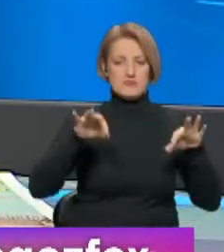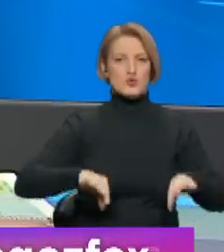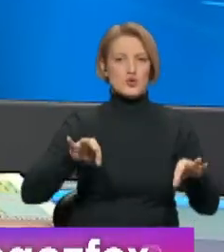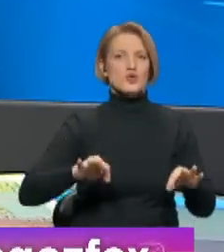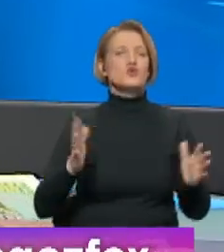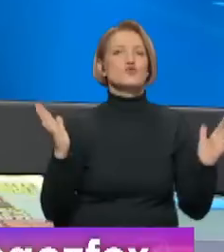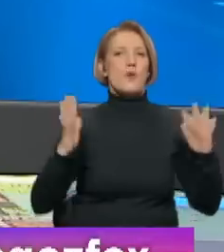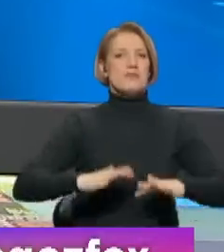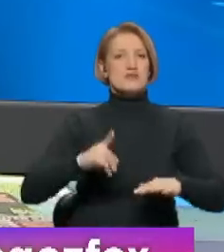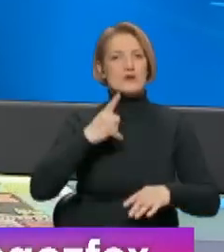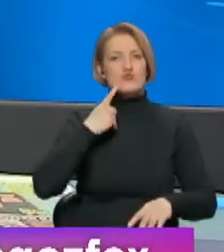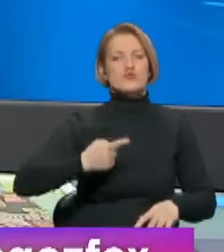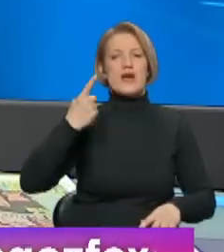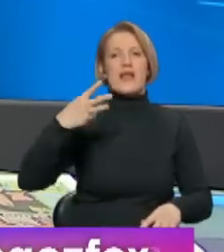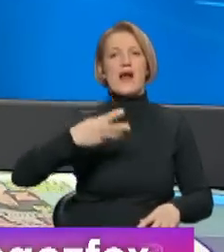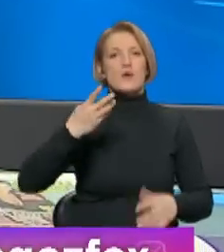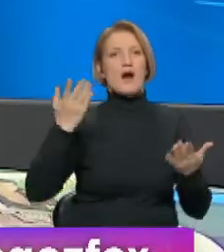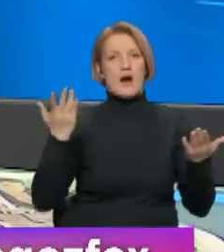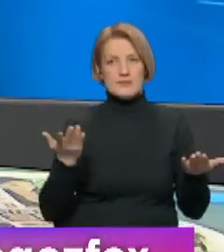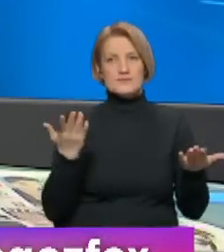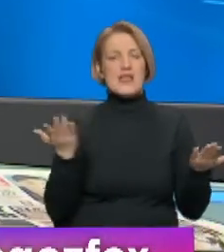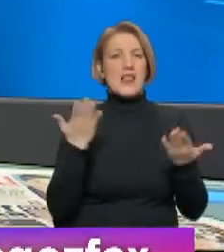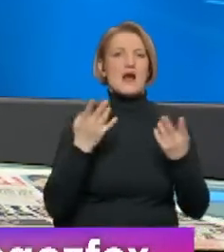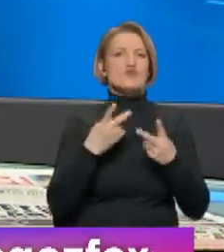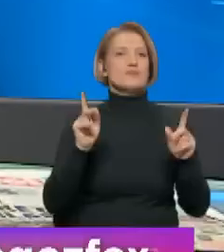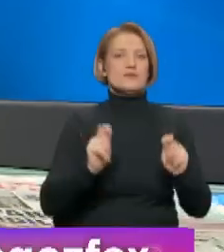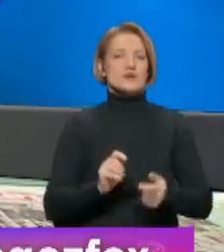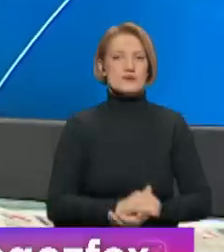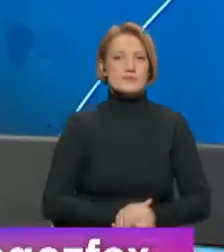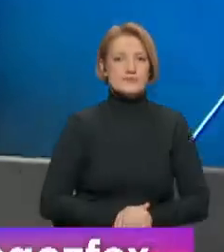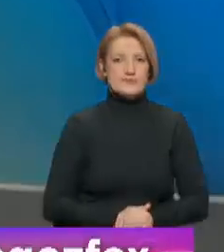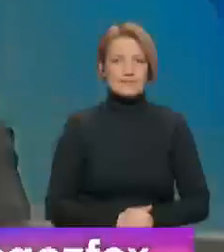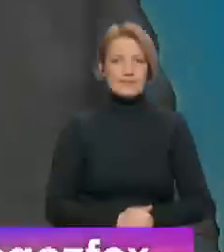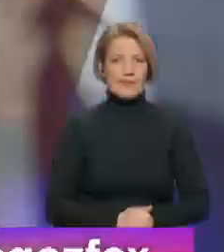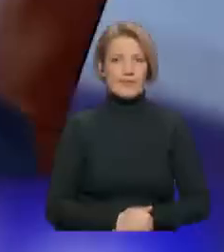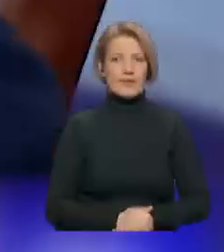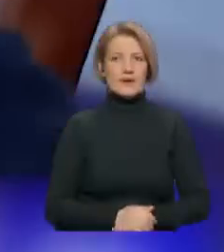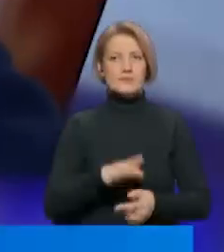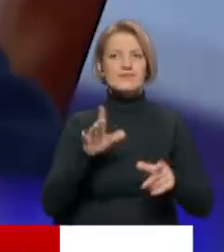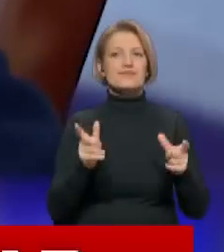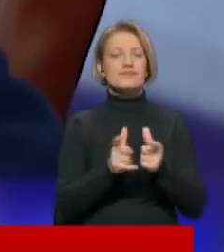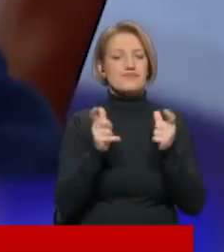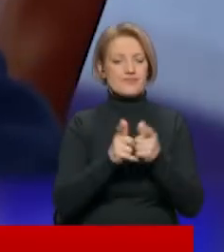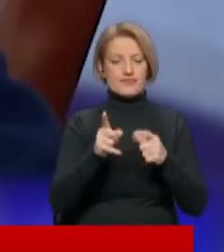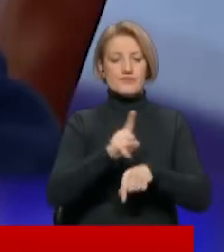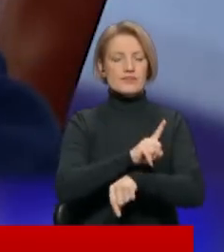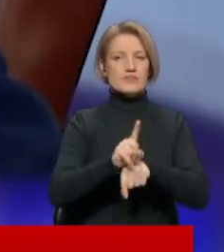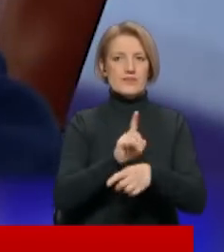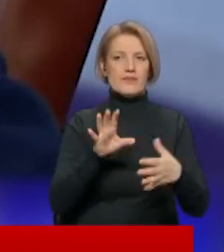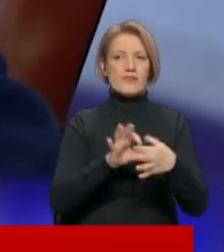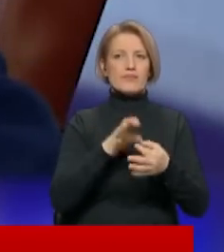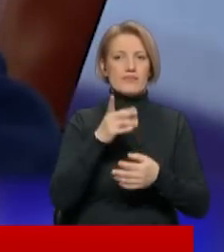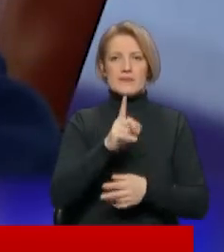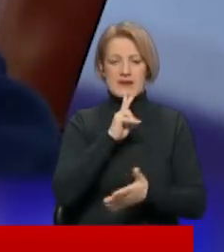toplanacak ve Cumhurbaşkanı Erdoğan acaba neleri açıklayacak kabile de bu süreçle ilgili